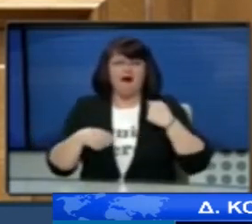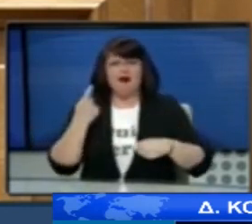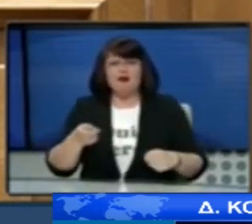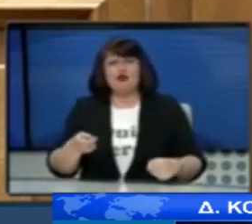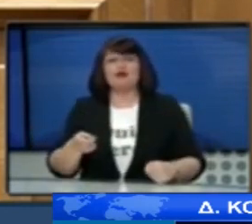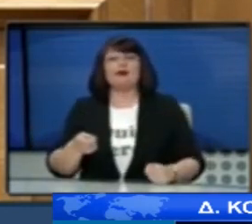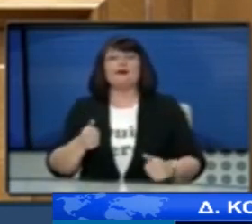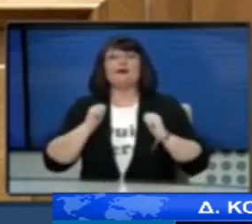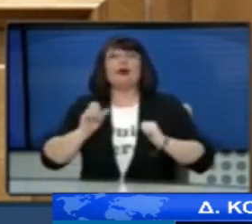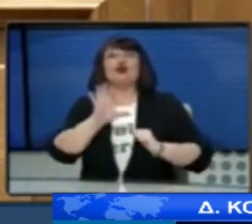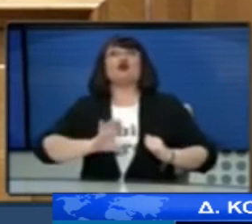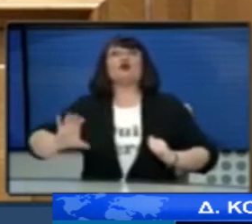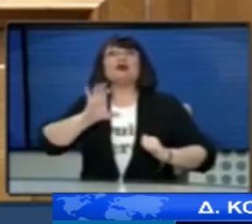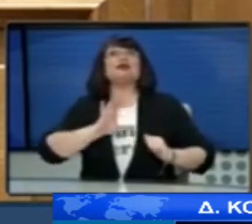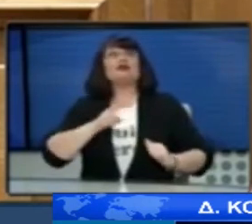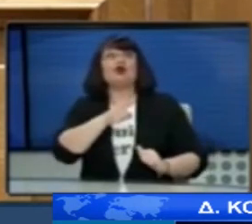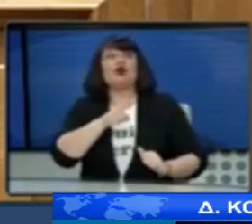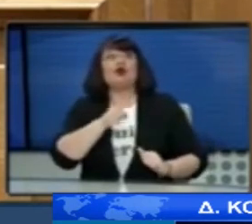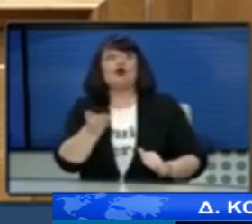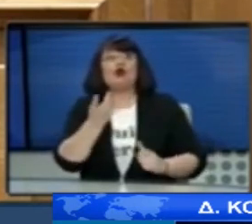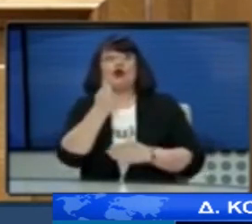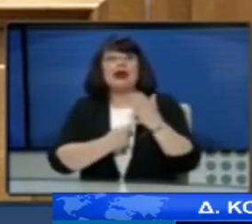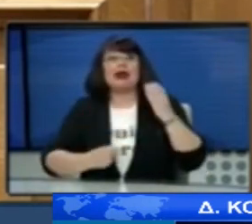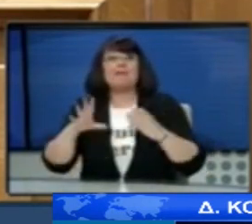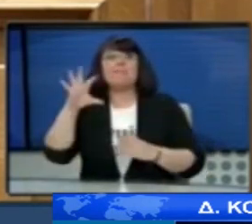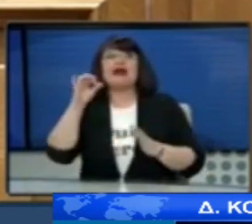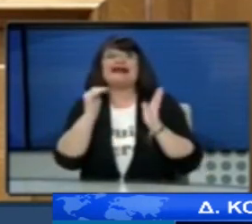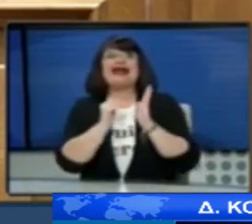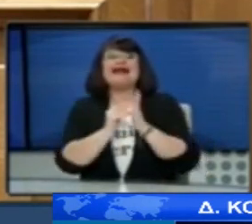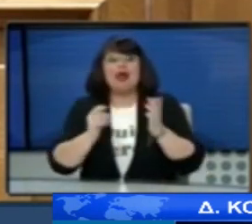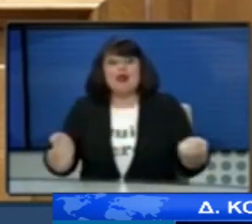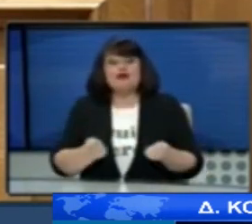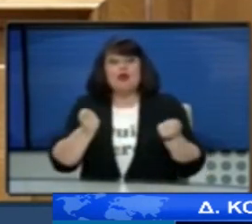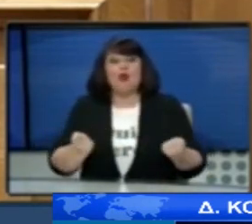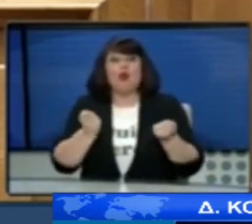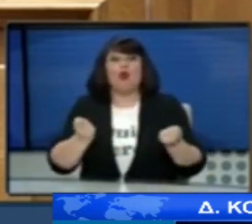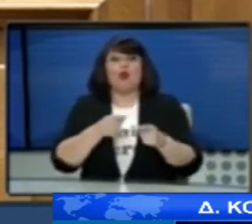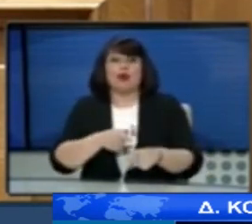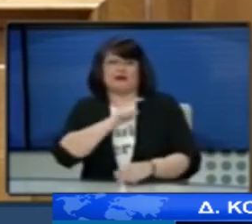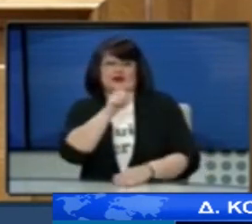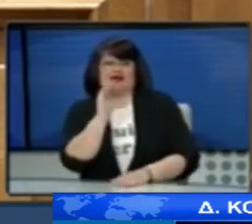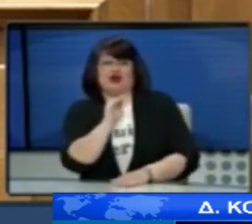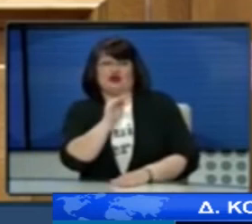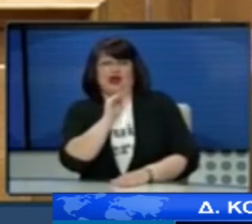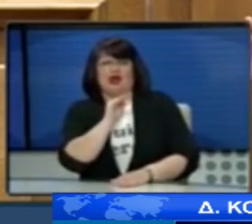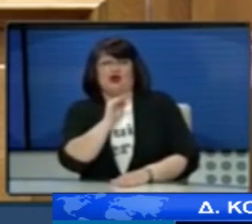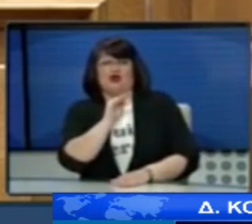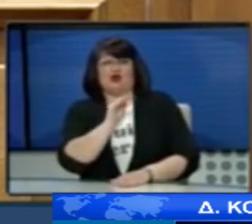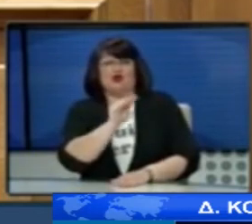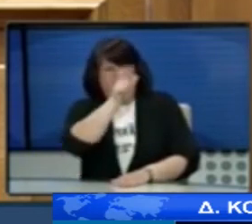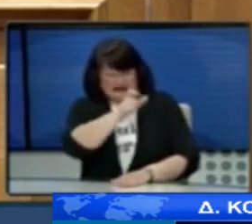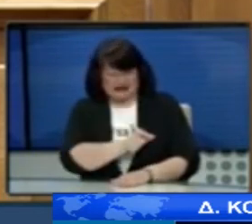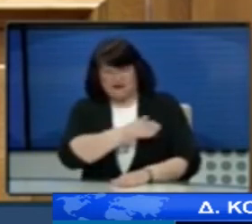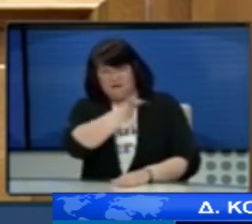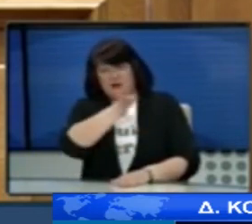από την τουριστική βιομηχανία 50.000 εργαζόμενοι. Ρωτάμε ευθέως, πηγαίνετε